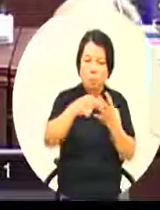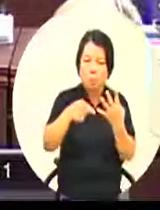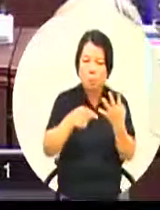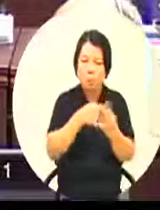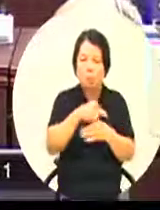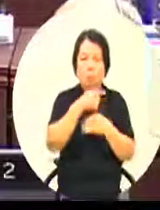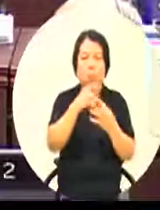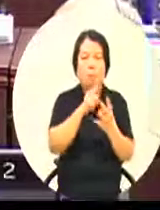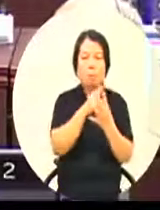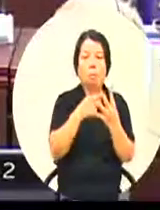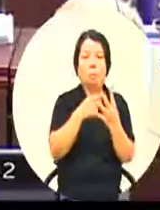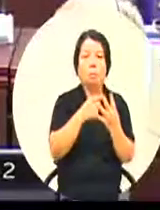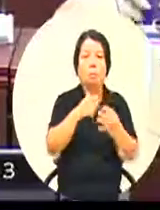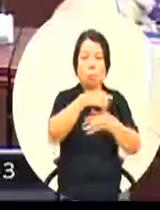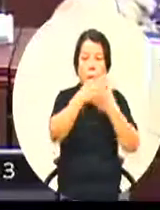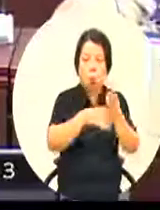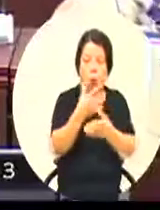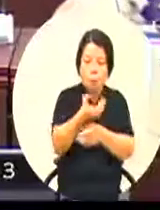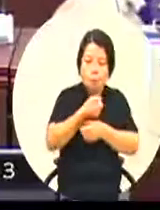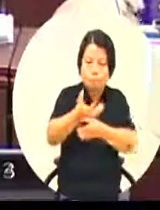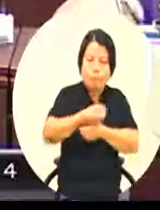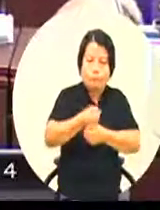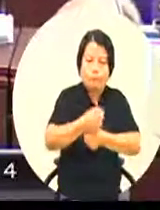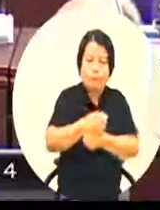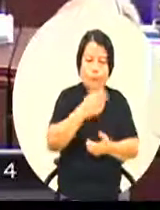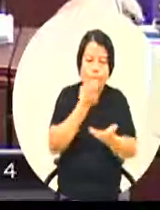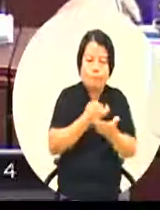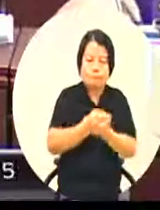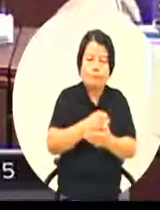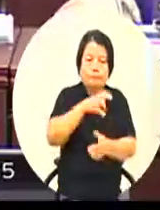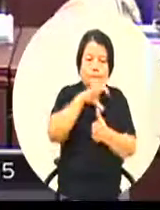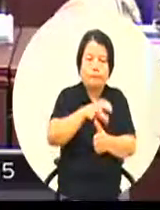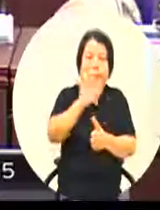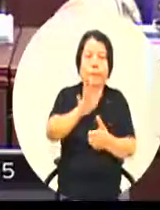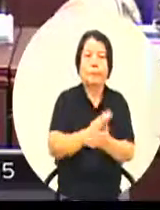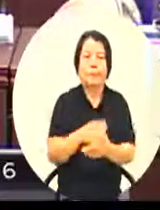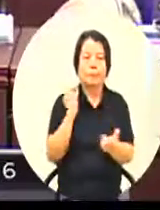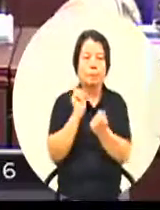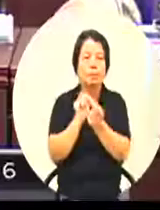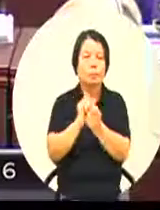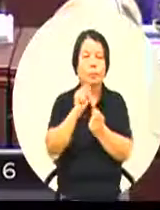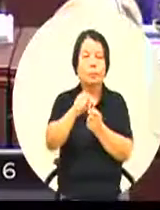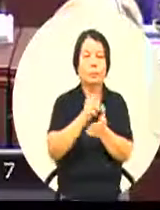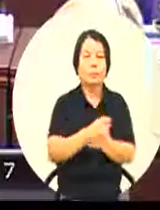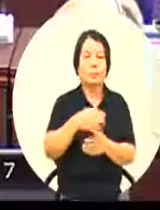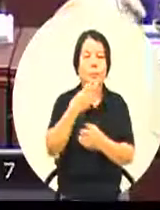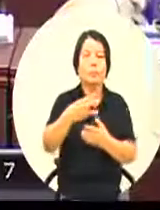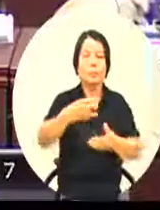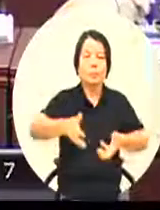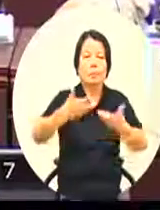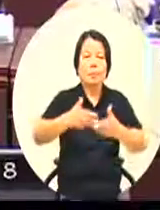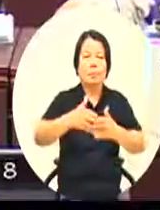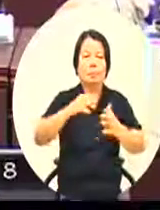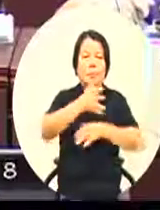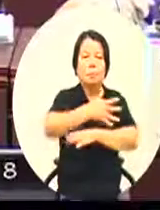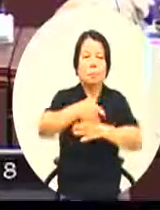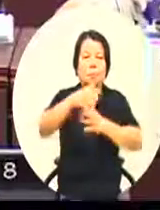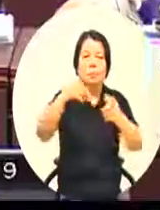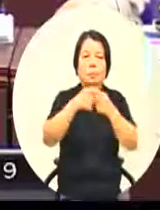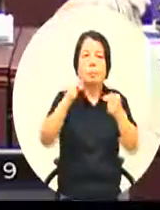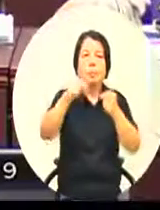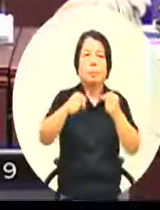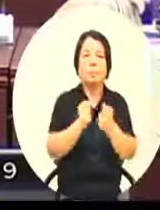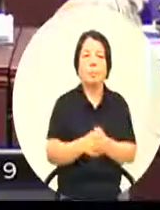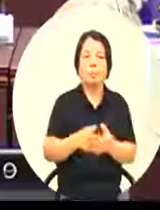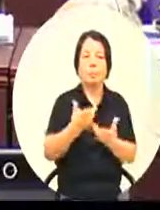大的你可以捕，都是有很严格的规范哦。这就是我们最近去三重县日本哦，进行海洋教育交流，学